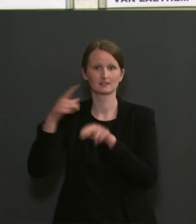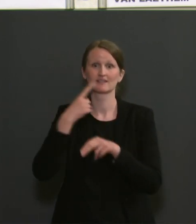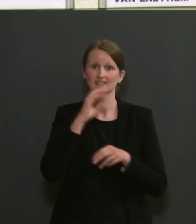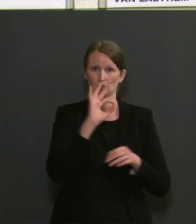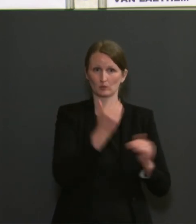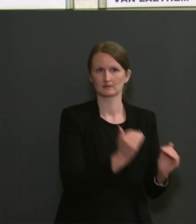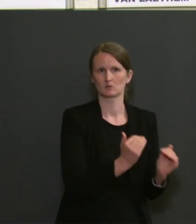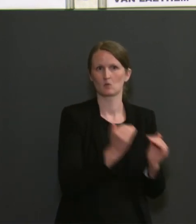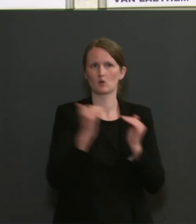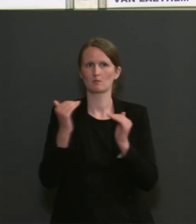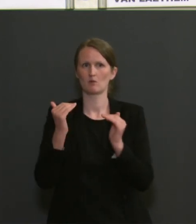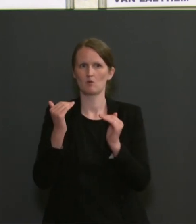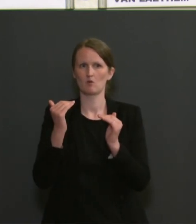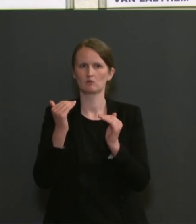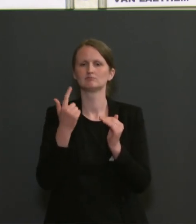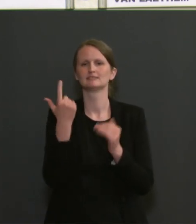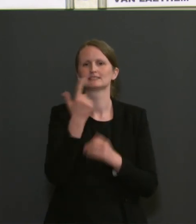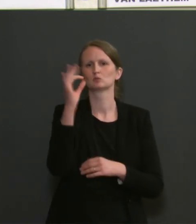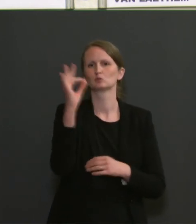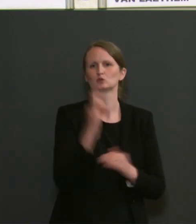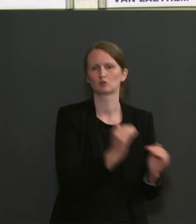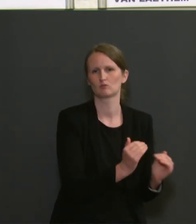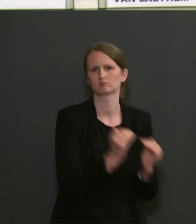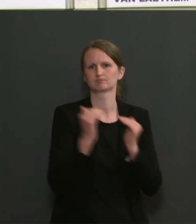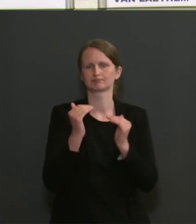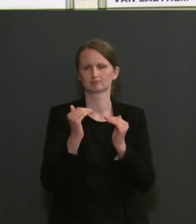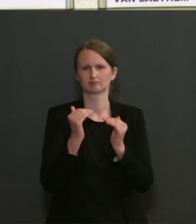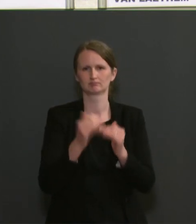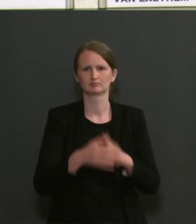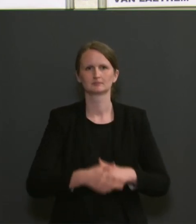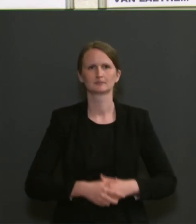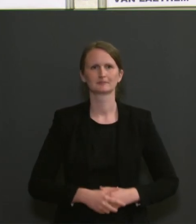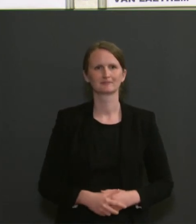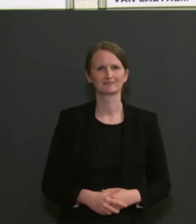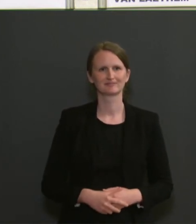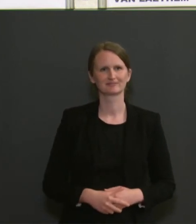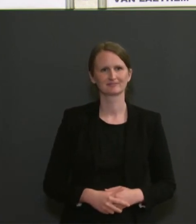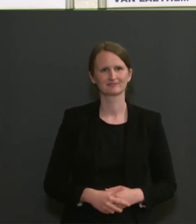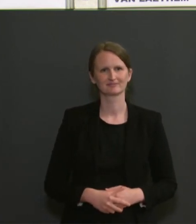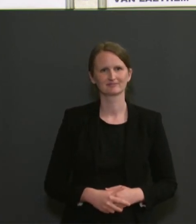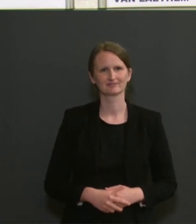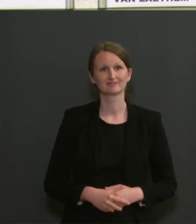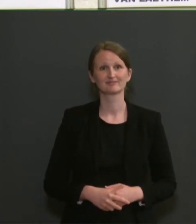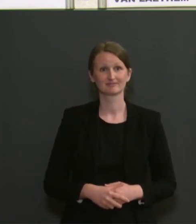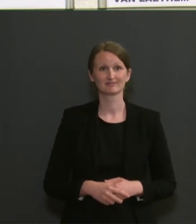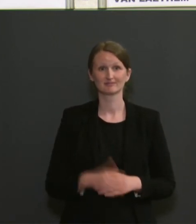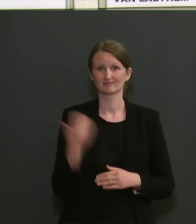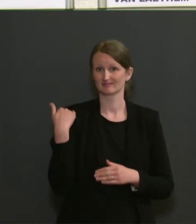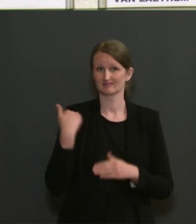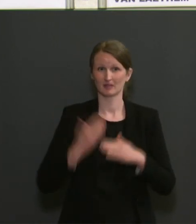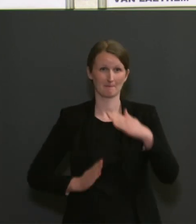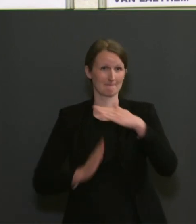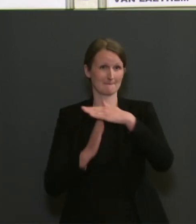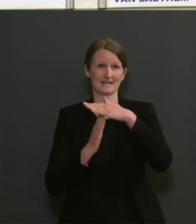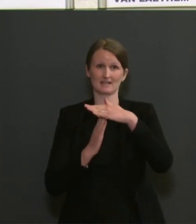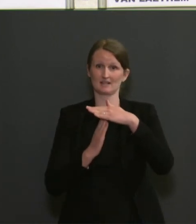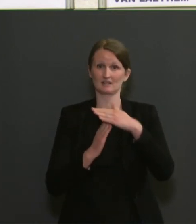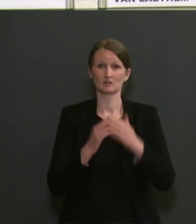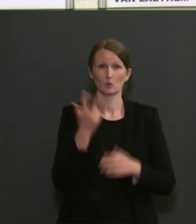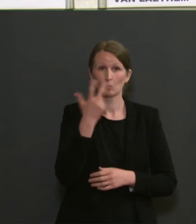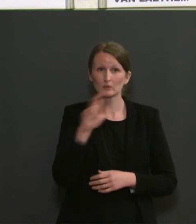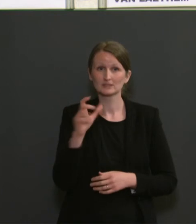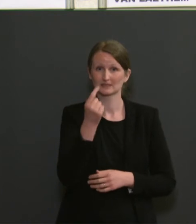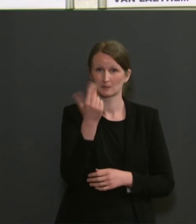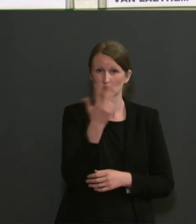de 7%. Nous avons connu un pic important, un pic de 879 nouvelles admissions